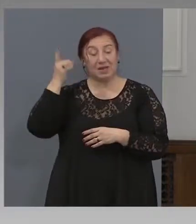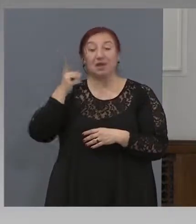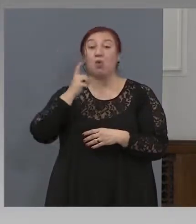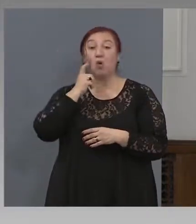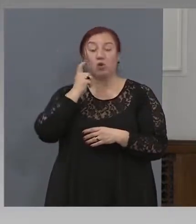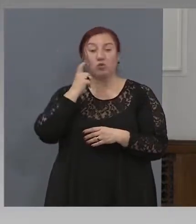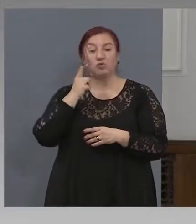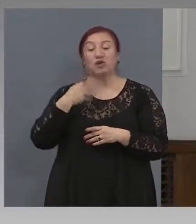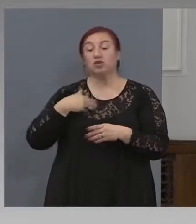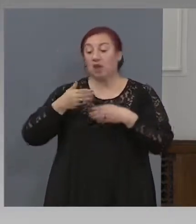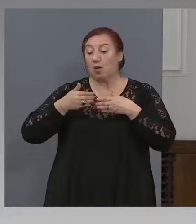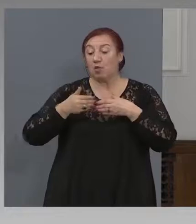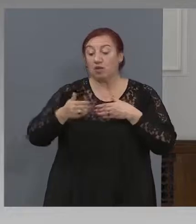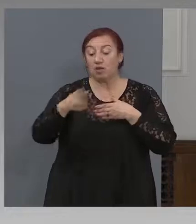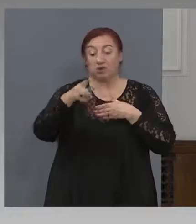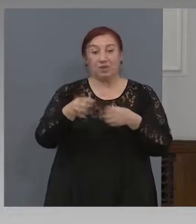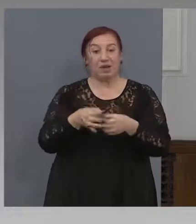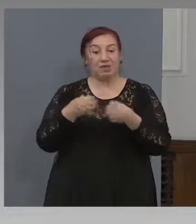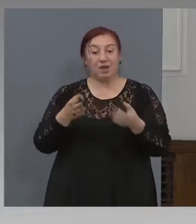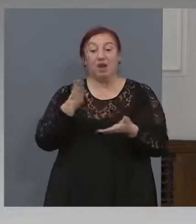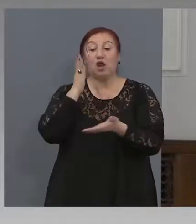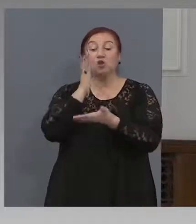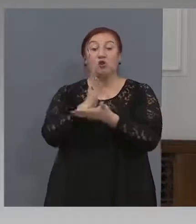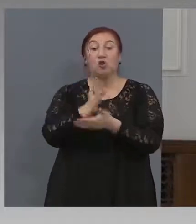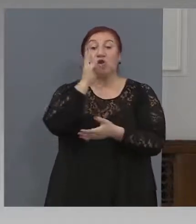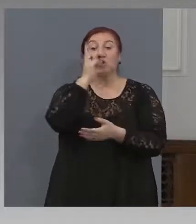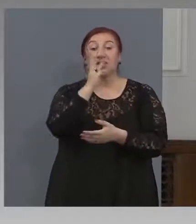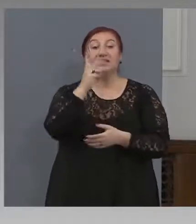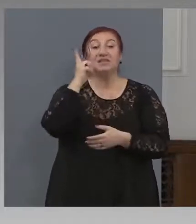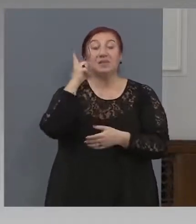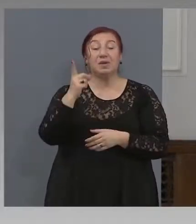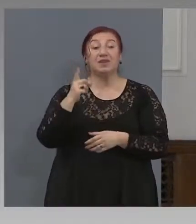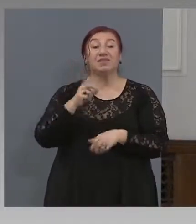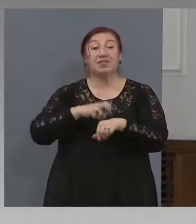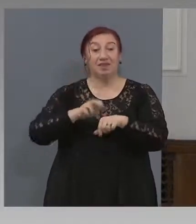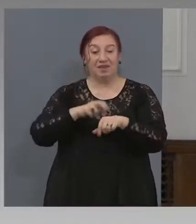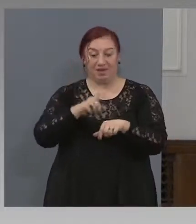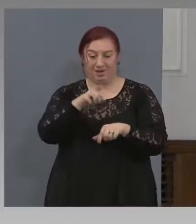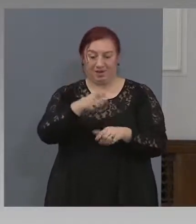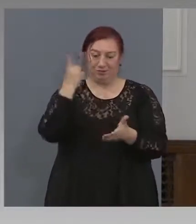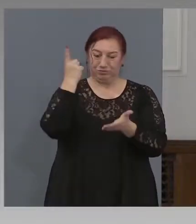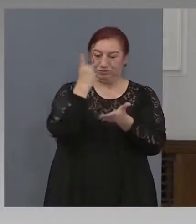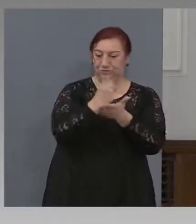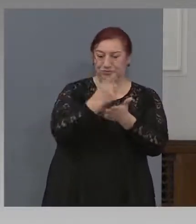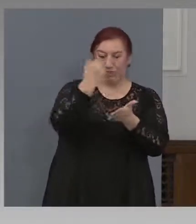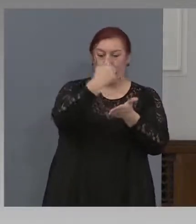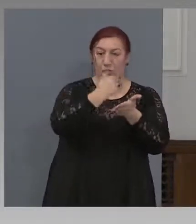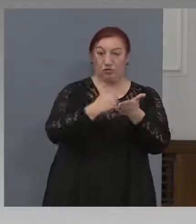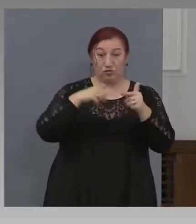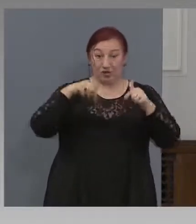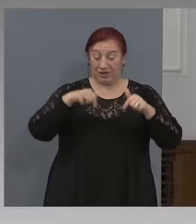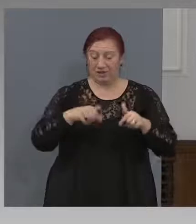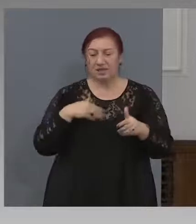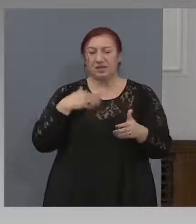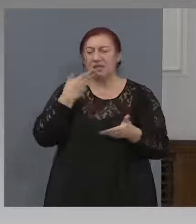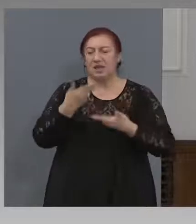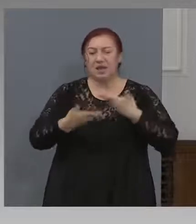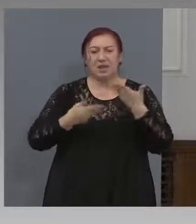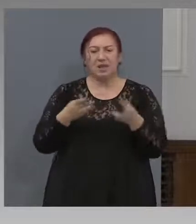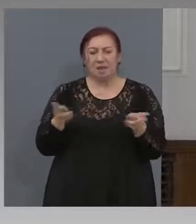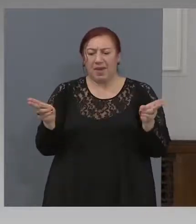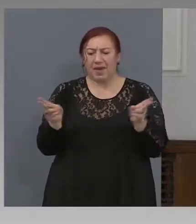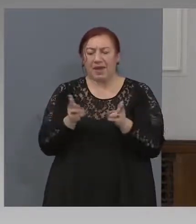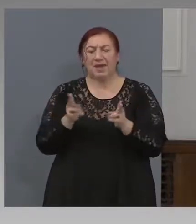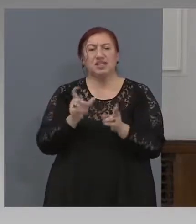тази мярка до 31 декември, до когато е срока на постановлението. Сме предложили много къси срокове